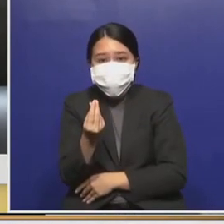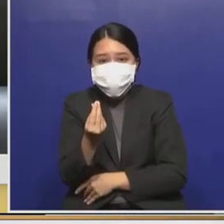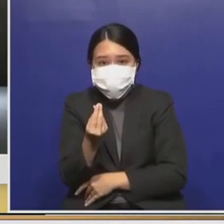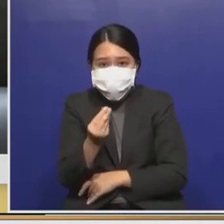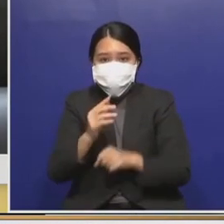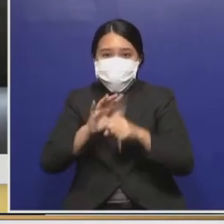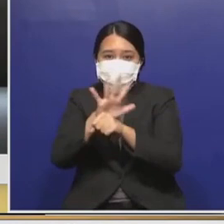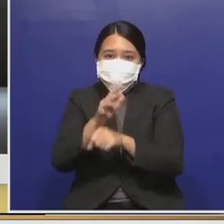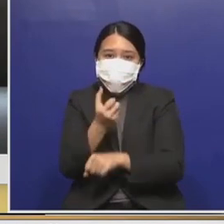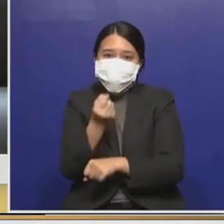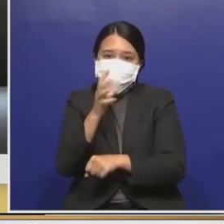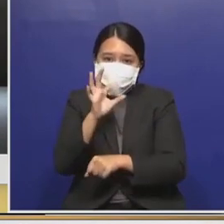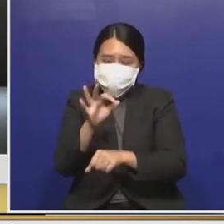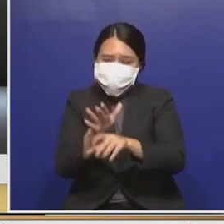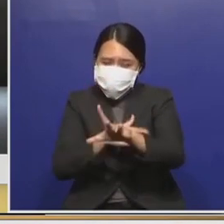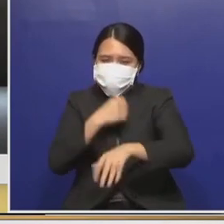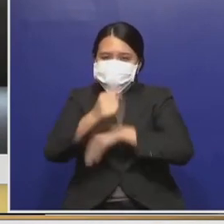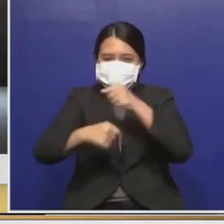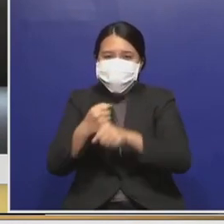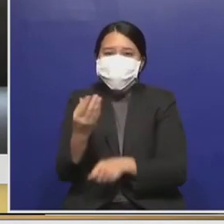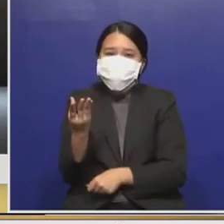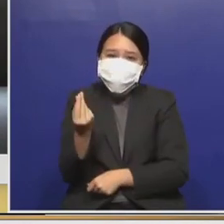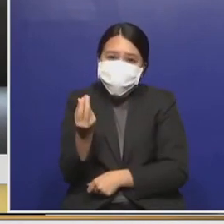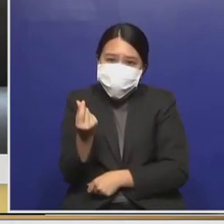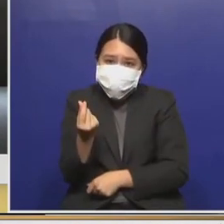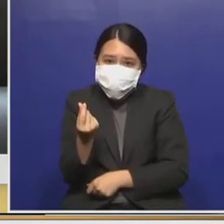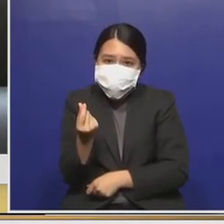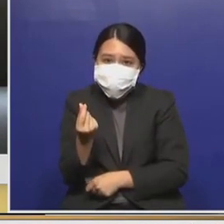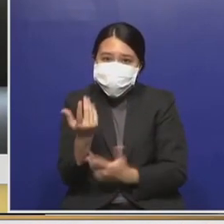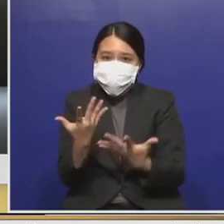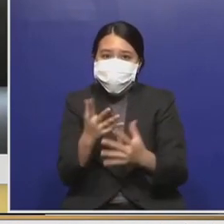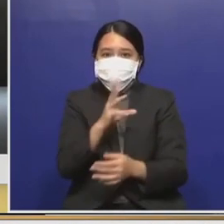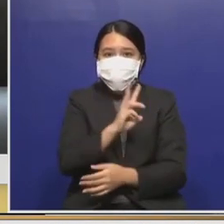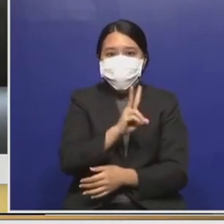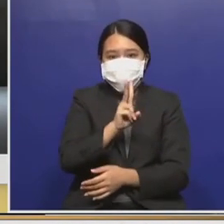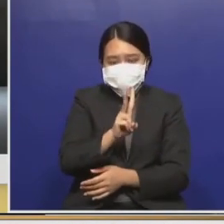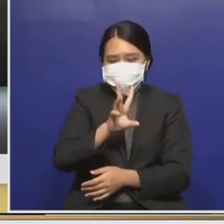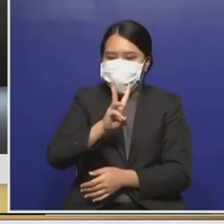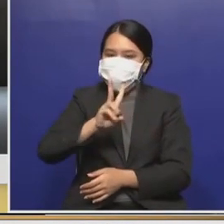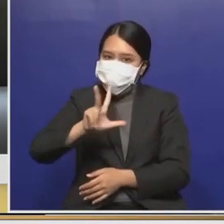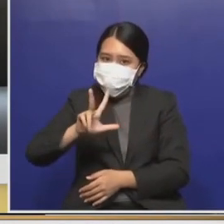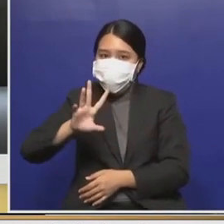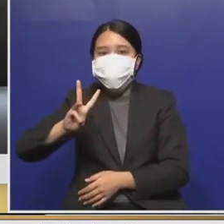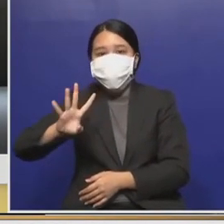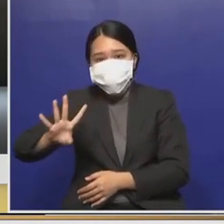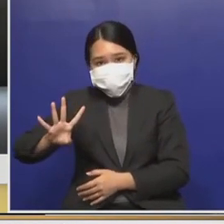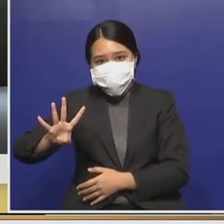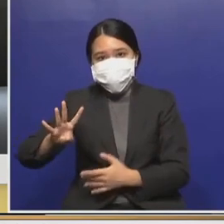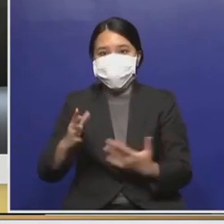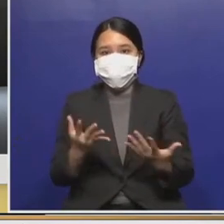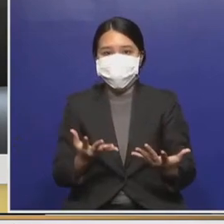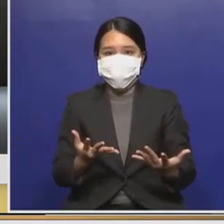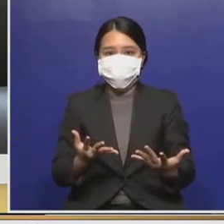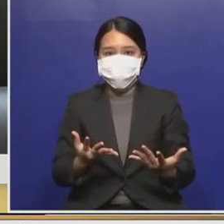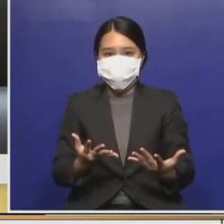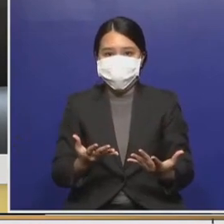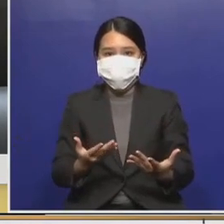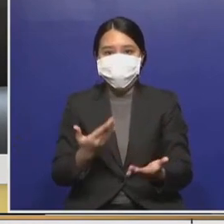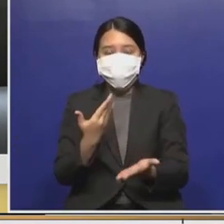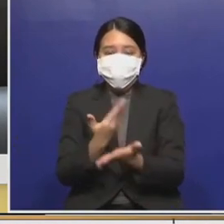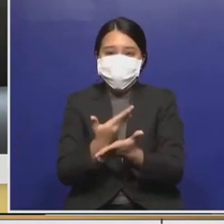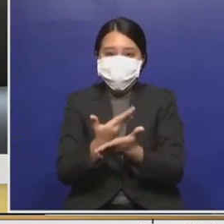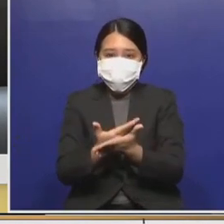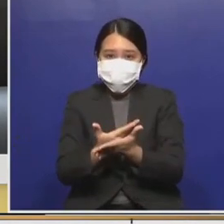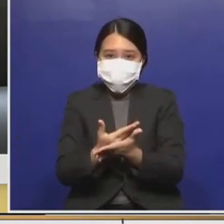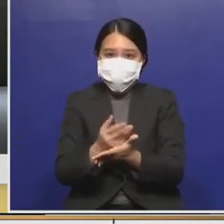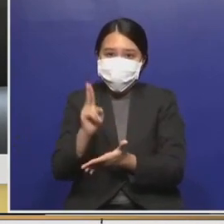โว 19 เป็มากี่ปีแล้ว 6-2 6-3 6-4 ท่านใช้เงินเพื่อการนี้